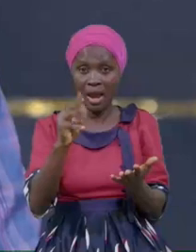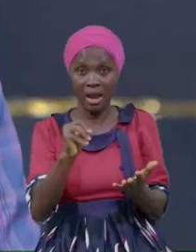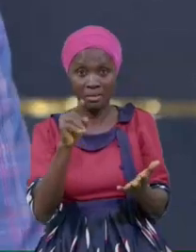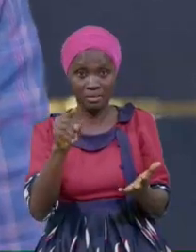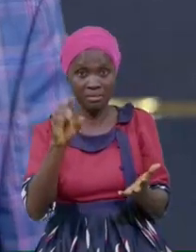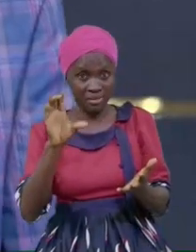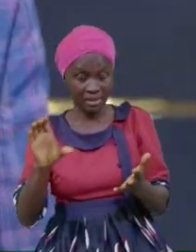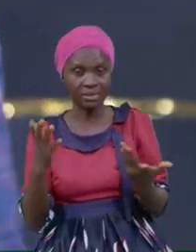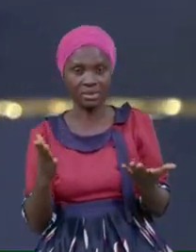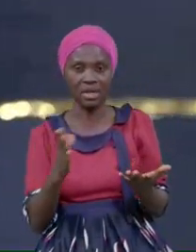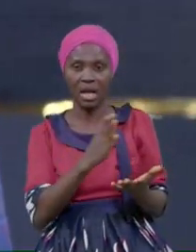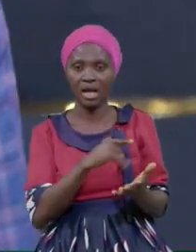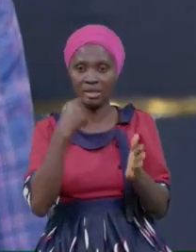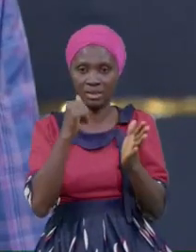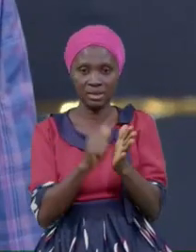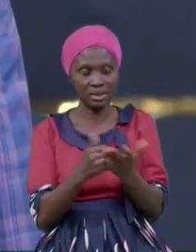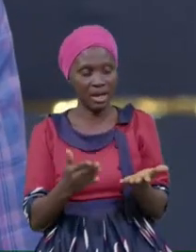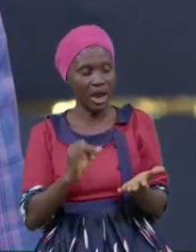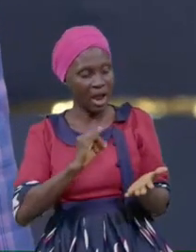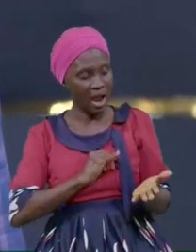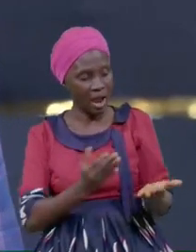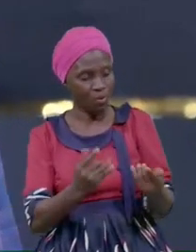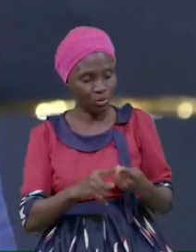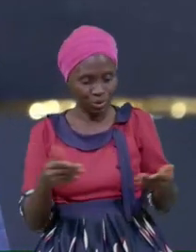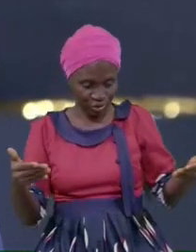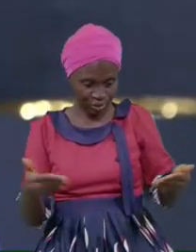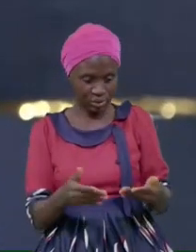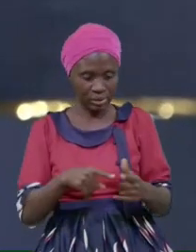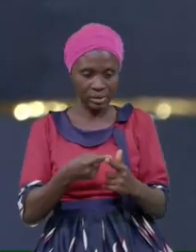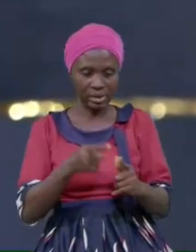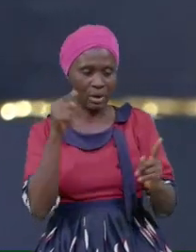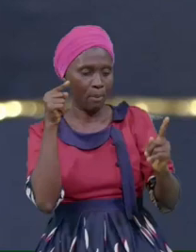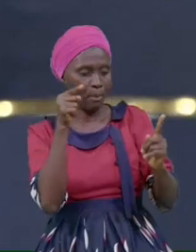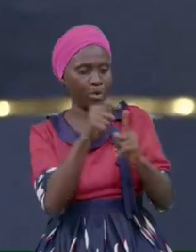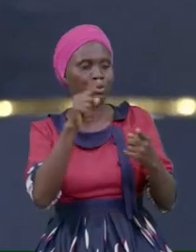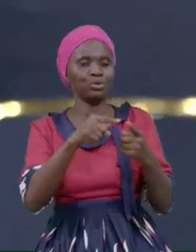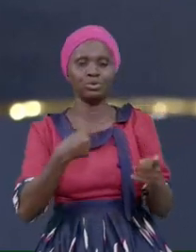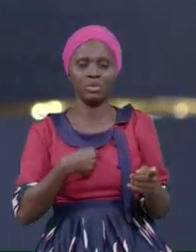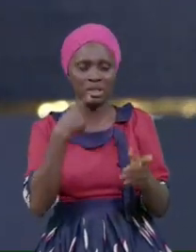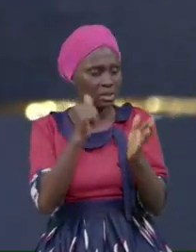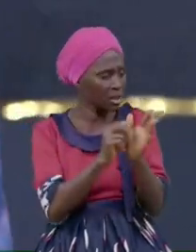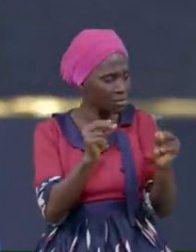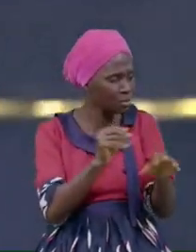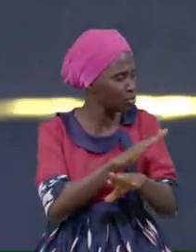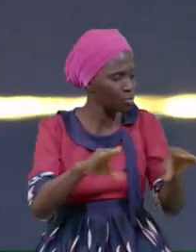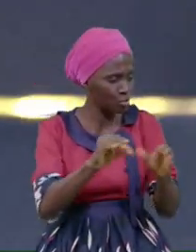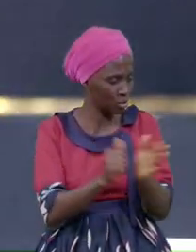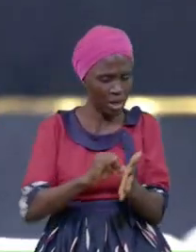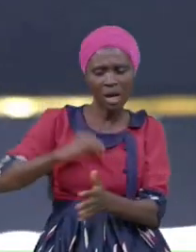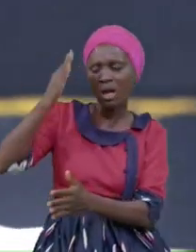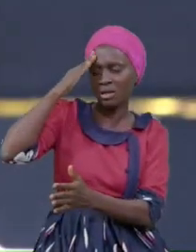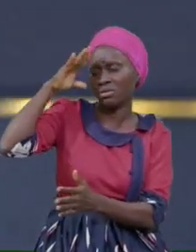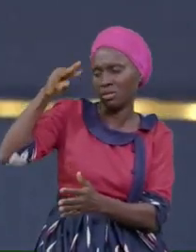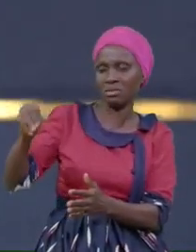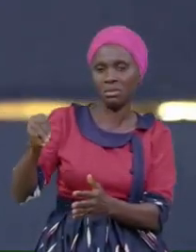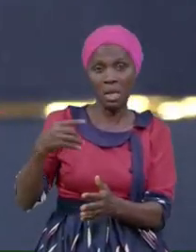Sa Majesté, je veux vous présenter. Et il m'a doigté. Il dit, non, non, non, non, ne le fais pas. Je le connais. Je ne savais